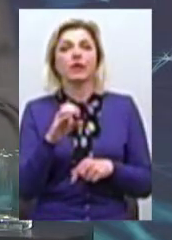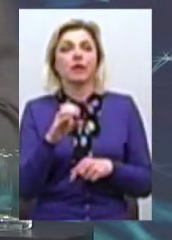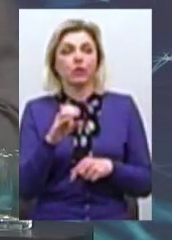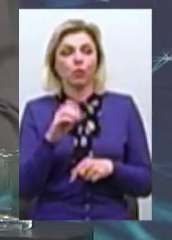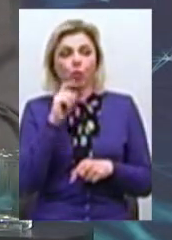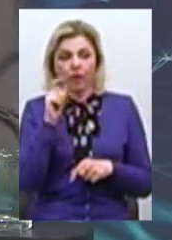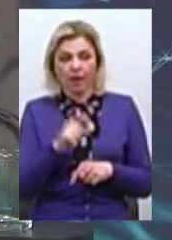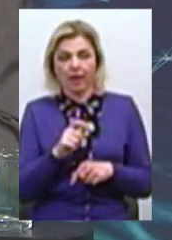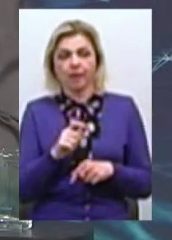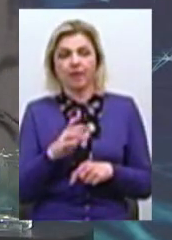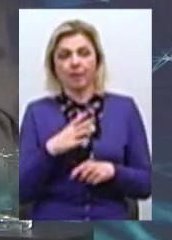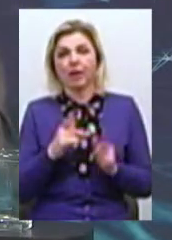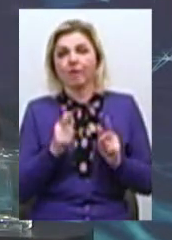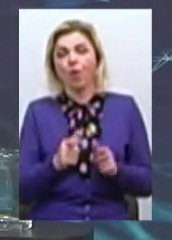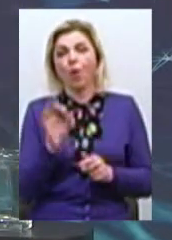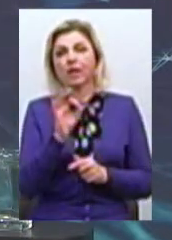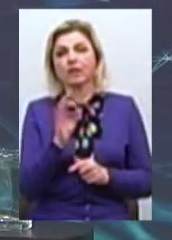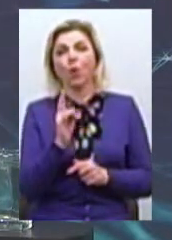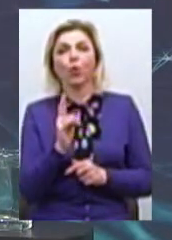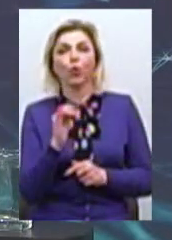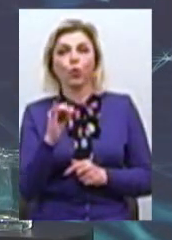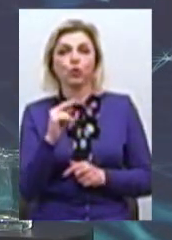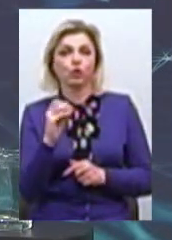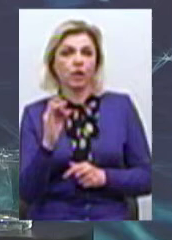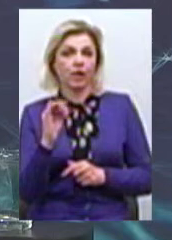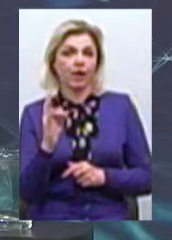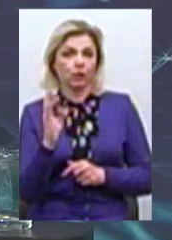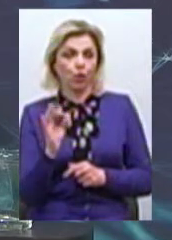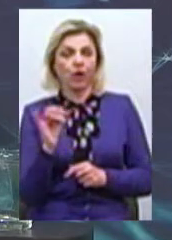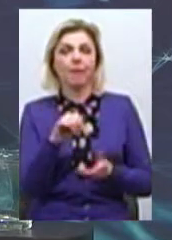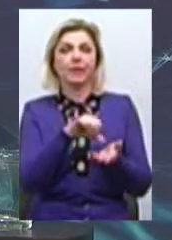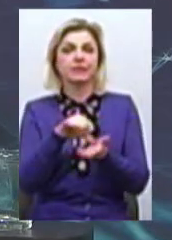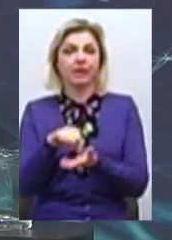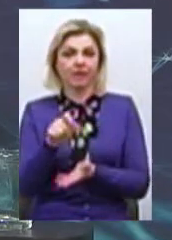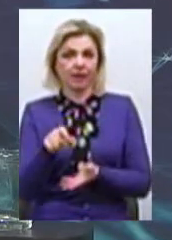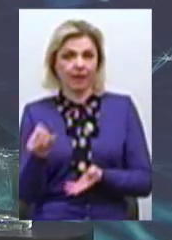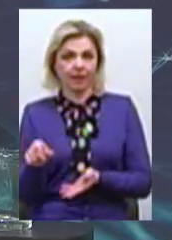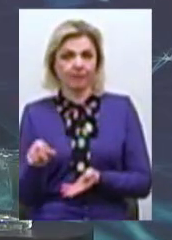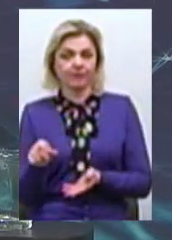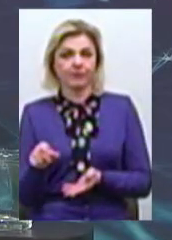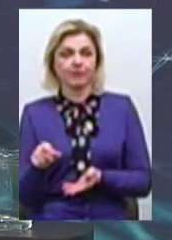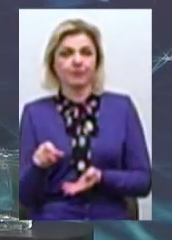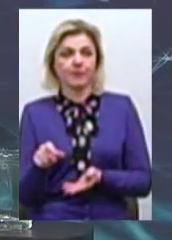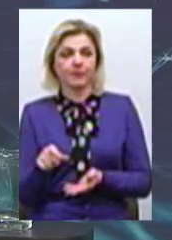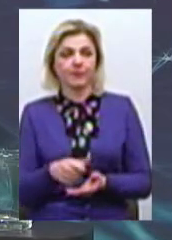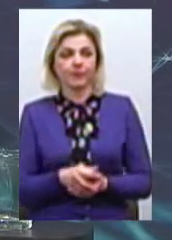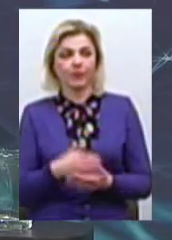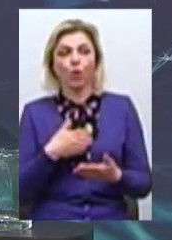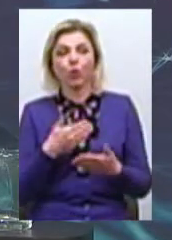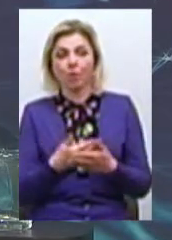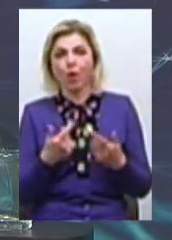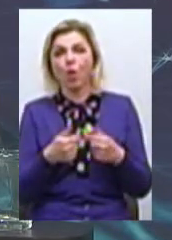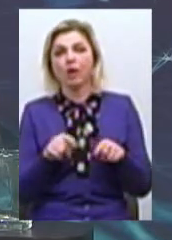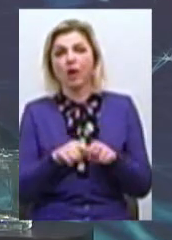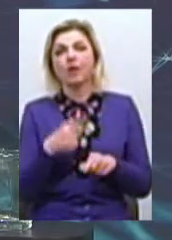підтримала, Олександра Кучеренко, і представники, до речі, громадської організації